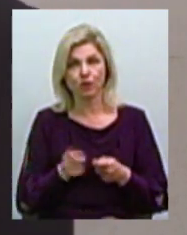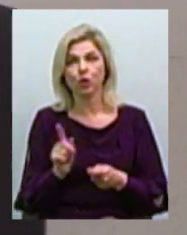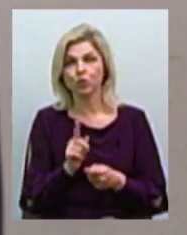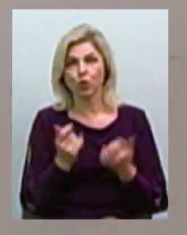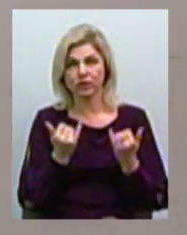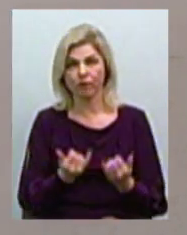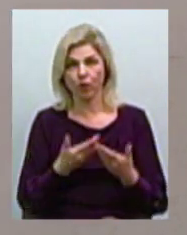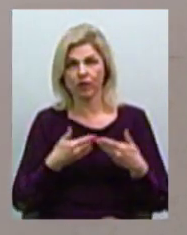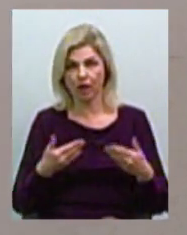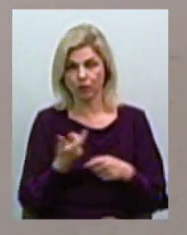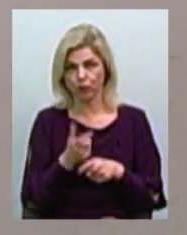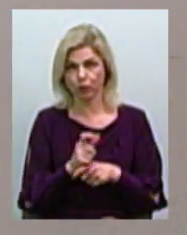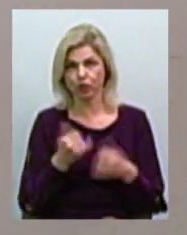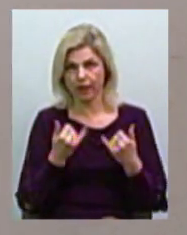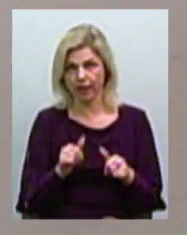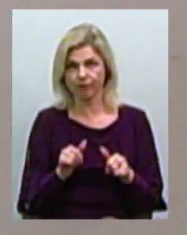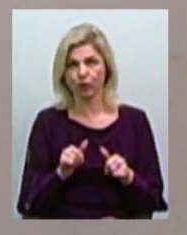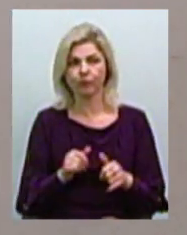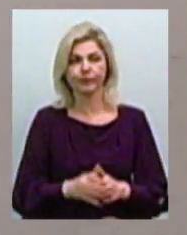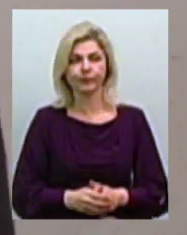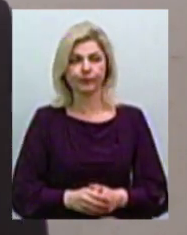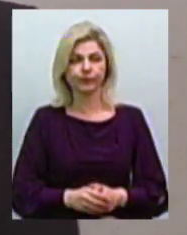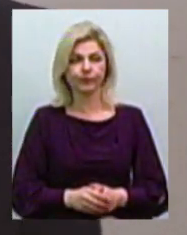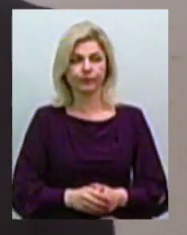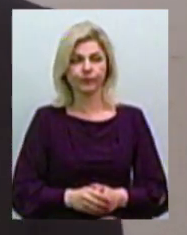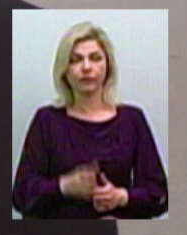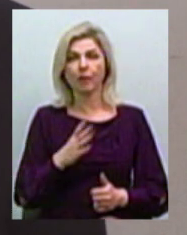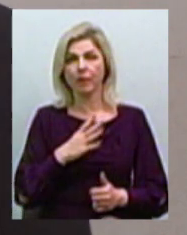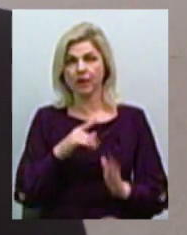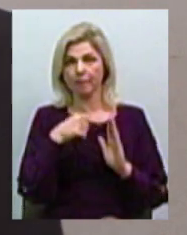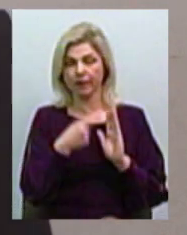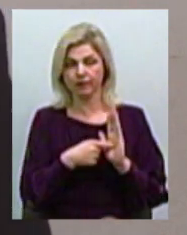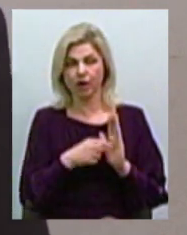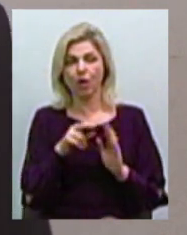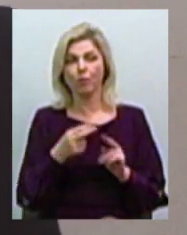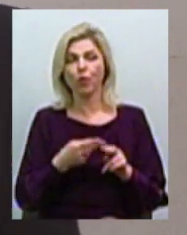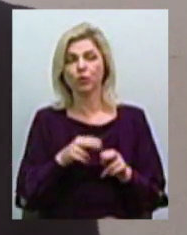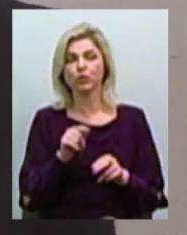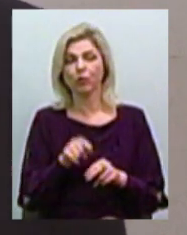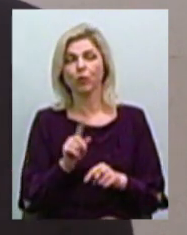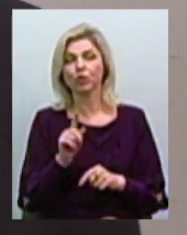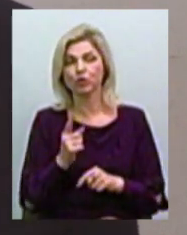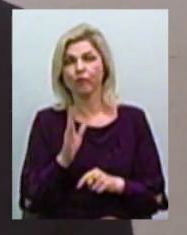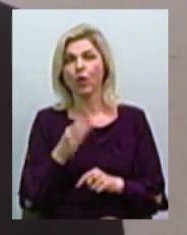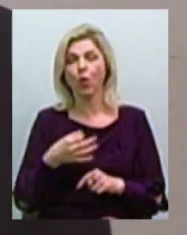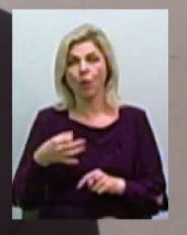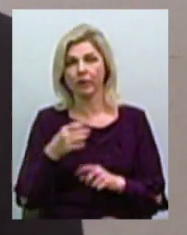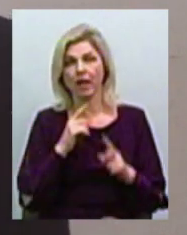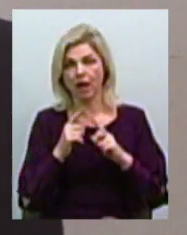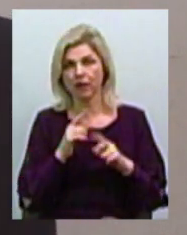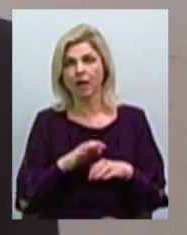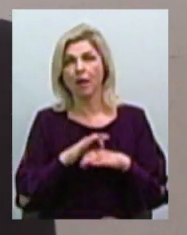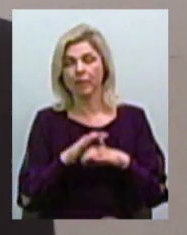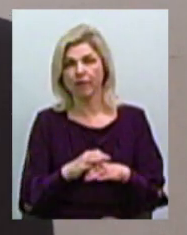нас дуже дивно і були питання, саме по чому, чого саме в обласній раді